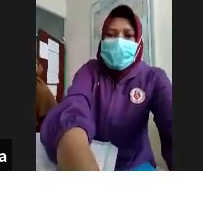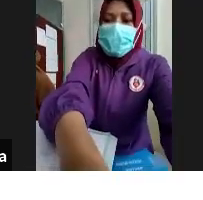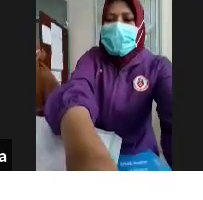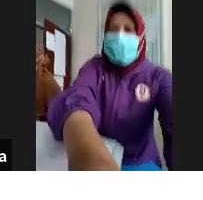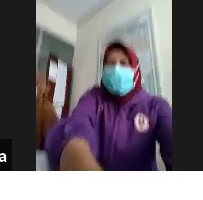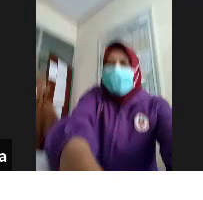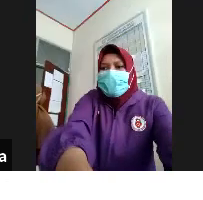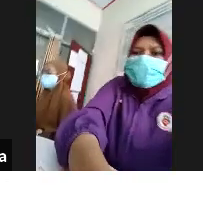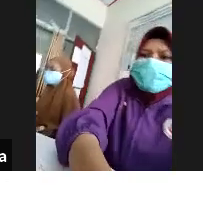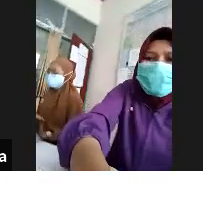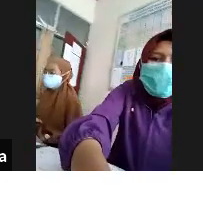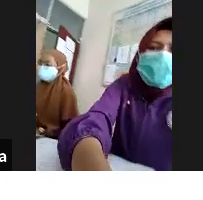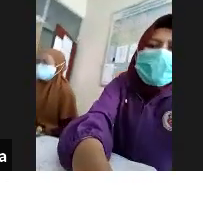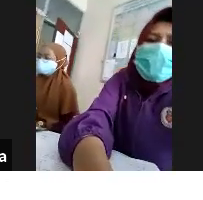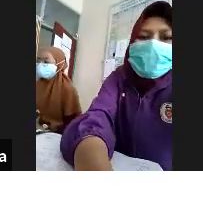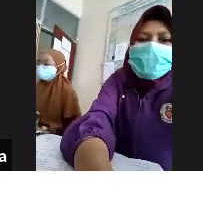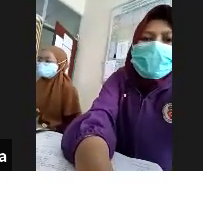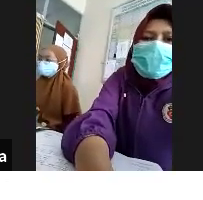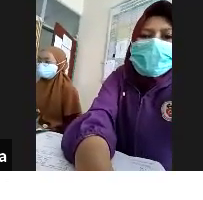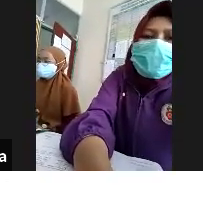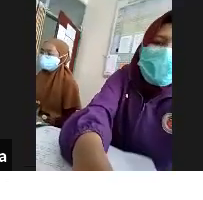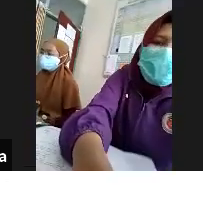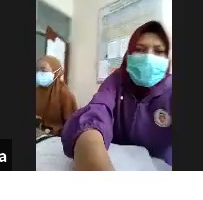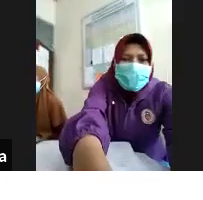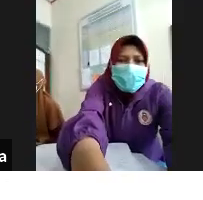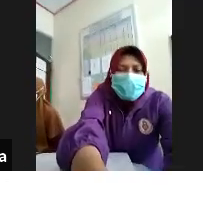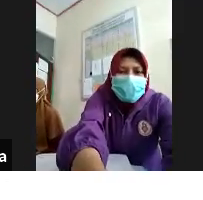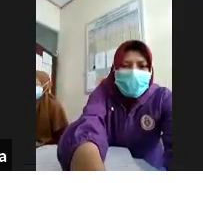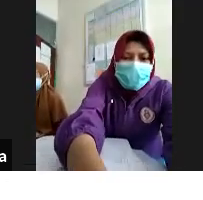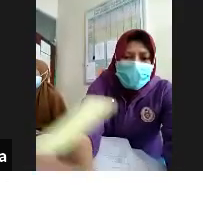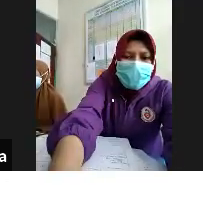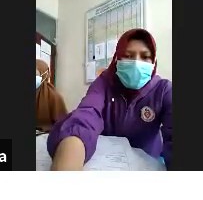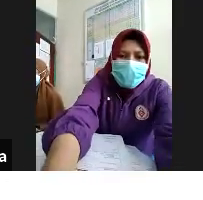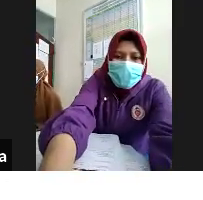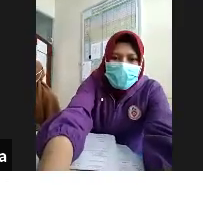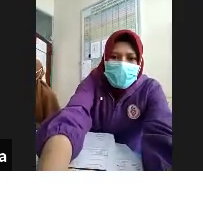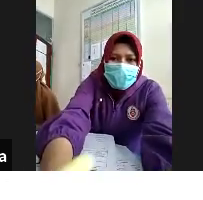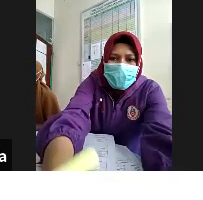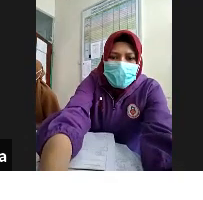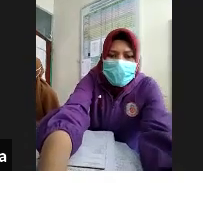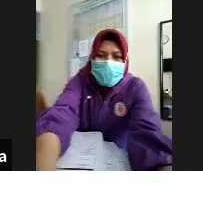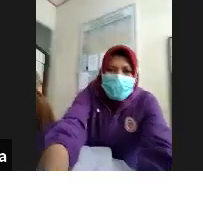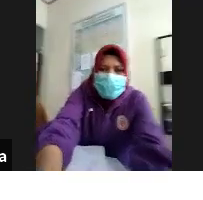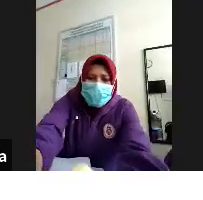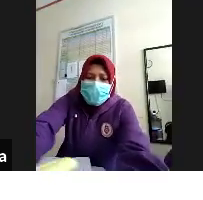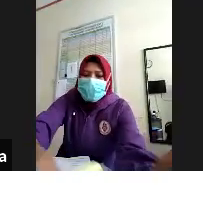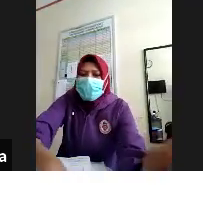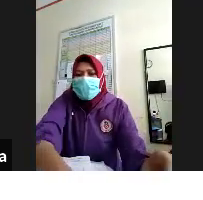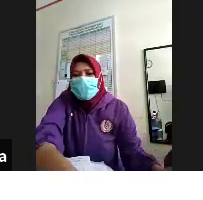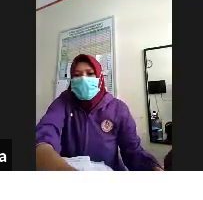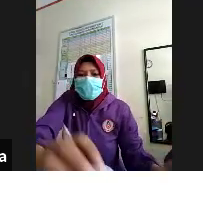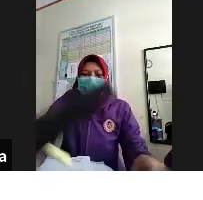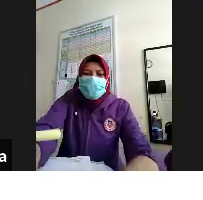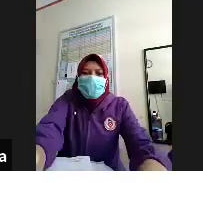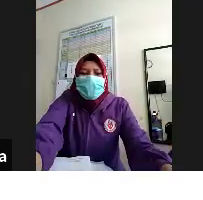Buang perlengkapan sekali pakai seperti masker di tempat sampah. Jika untuk pemakaian berulang, cuci bersih,